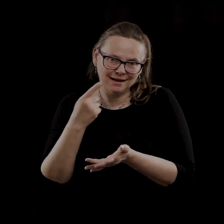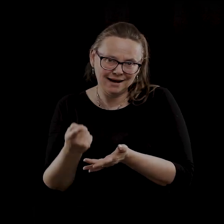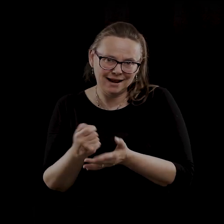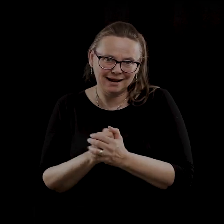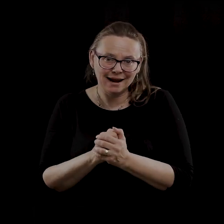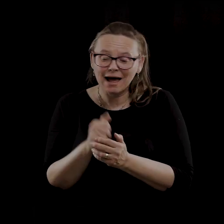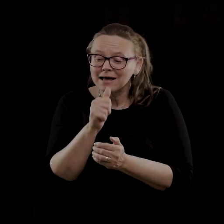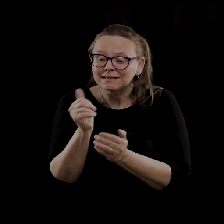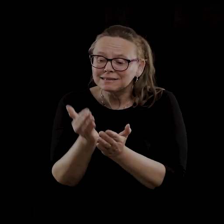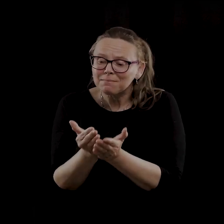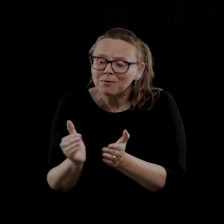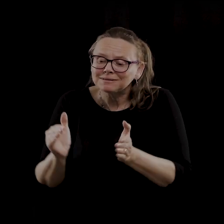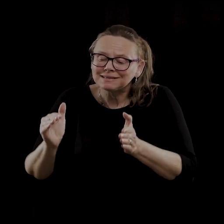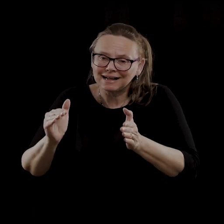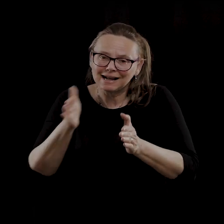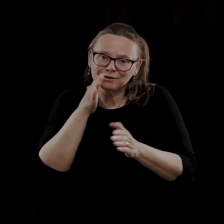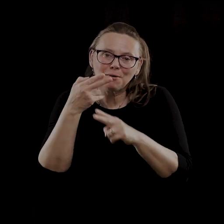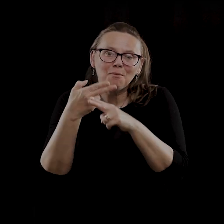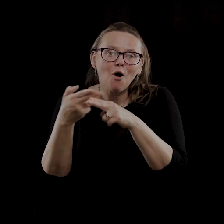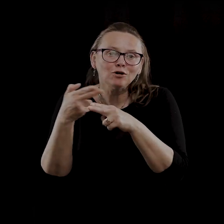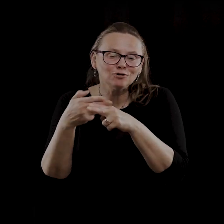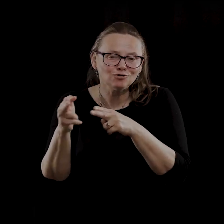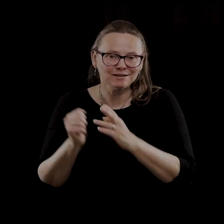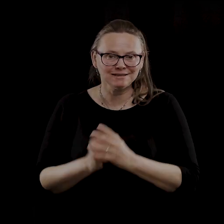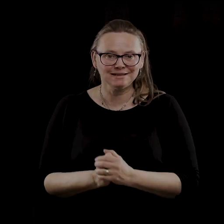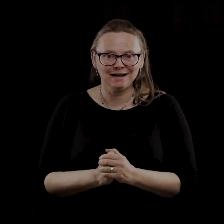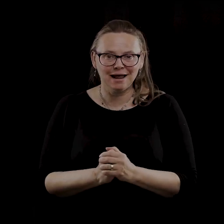samo skledo bom očistila.